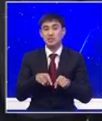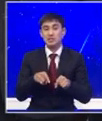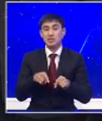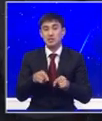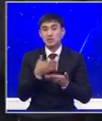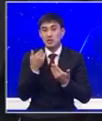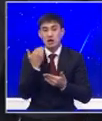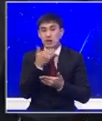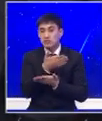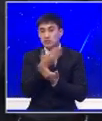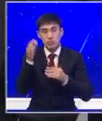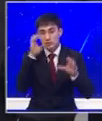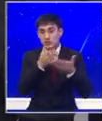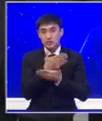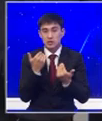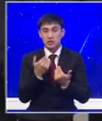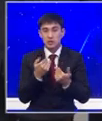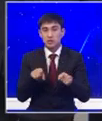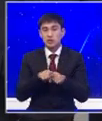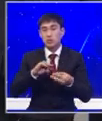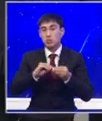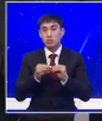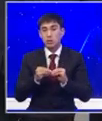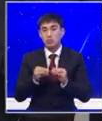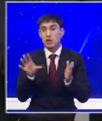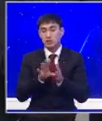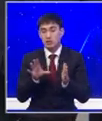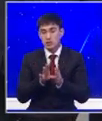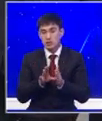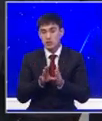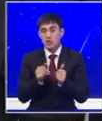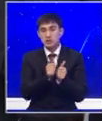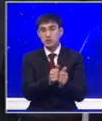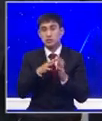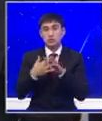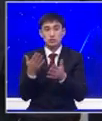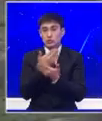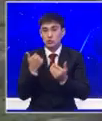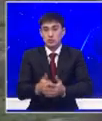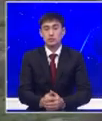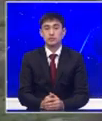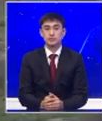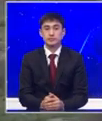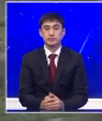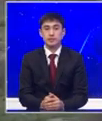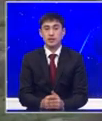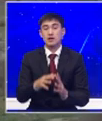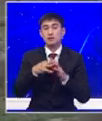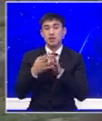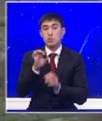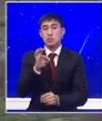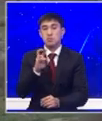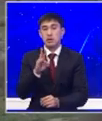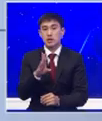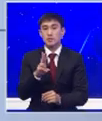о качественном образовании. Причем с таких проблем с электроэнергией в соседних селах нет. В селе Байдыбек установлено два